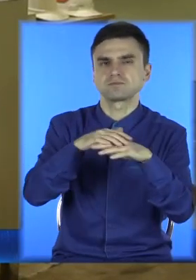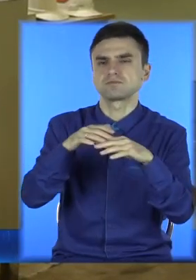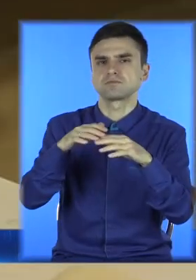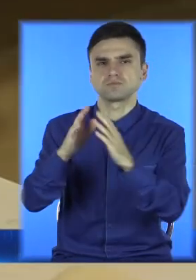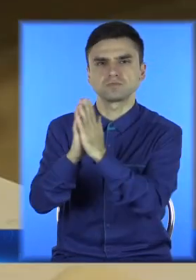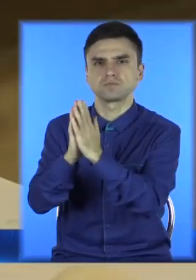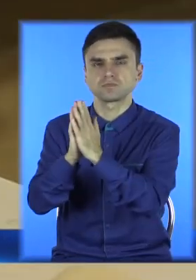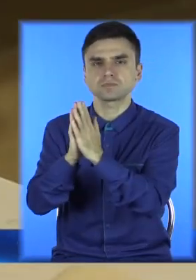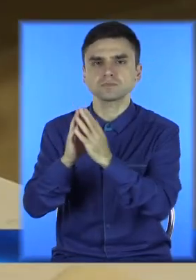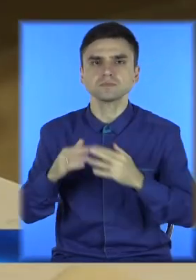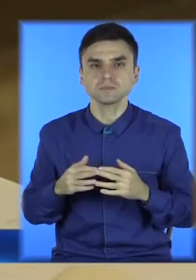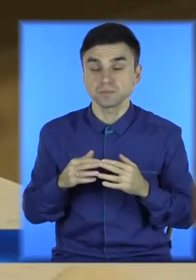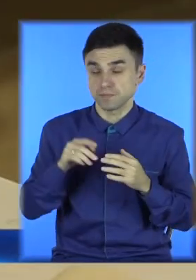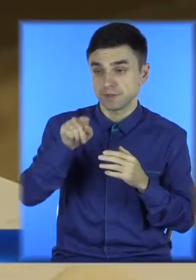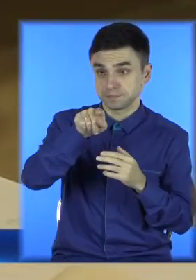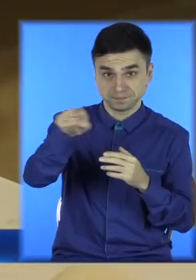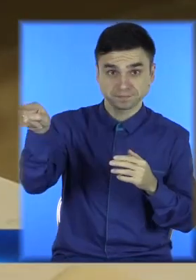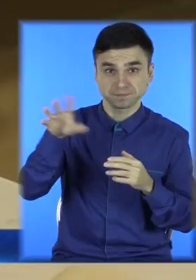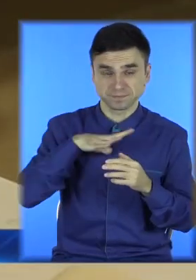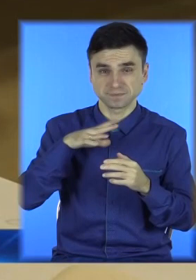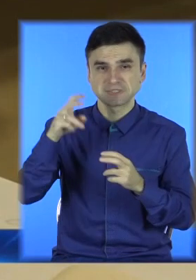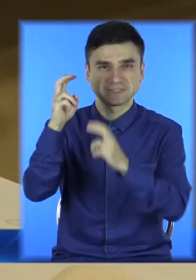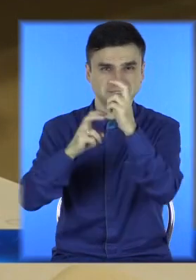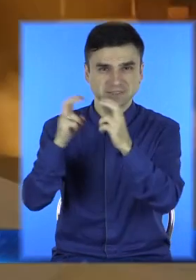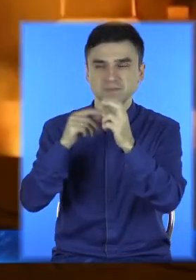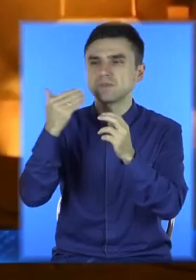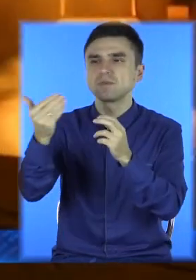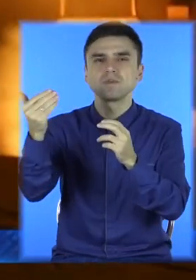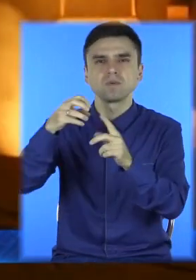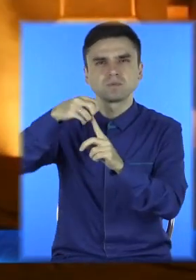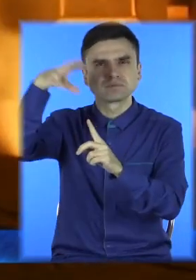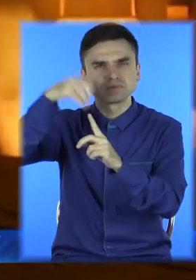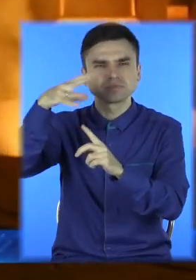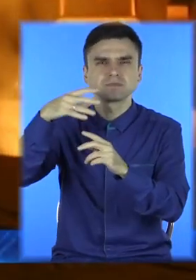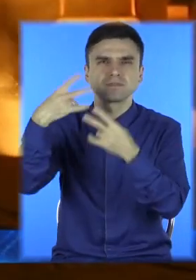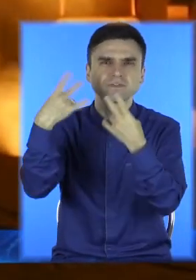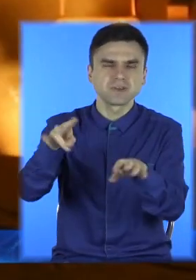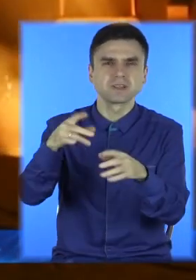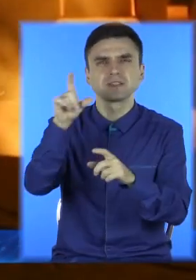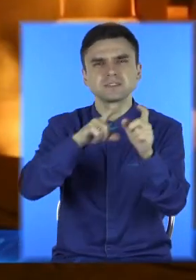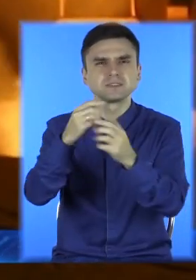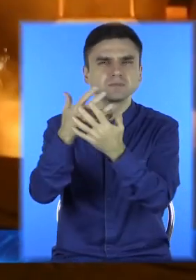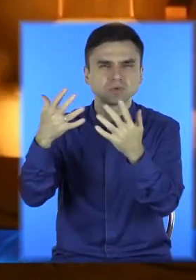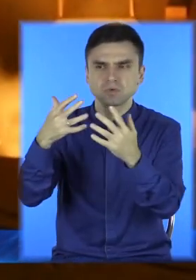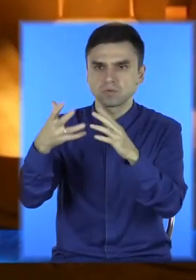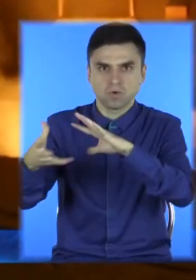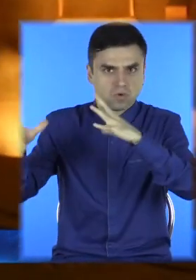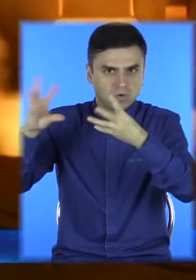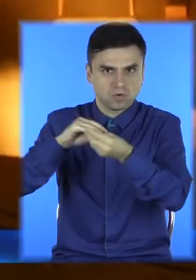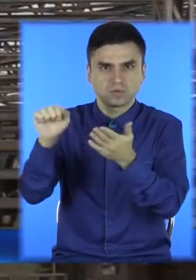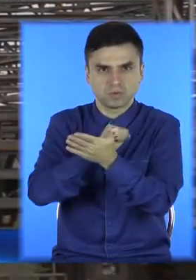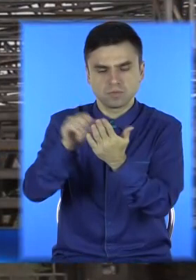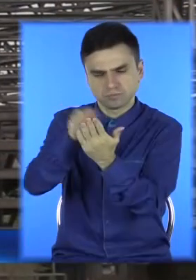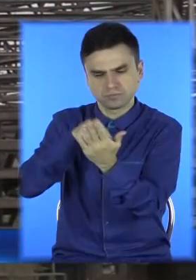самим не оприлюднив суму компенсації збитків населенню. Особливо екозахисників цікавили, якою має бути